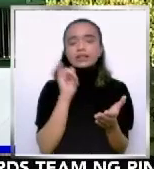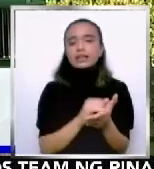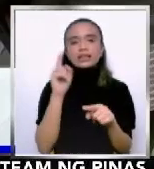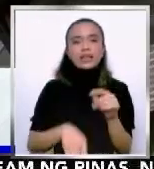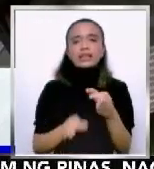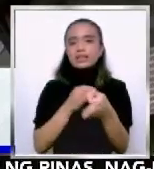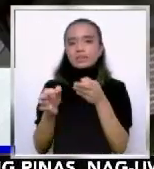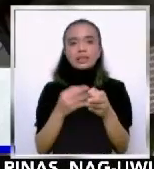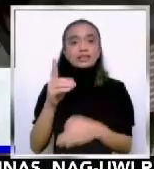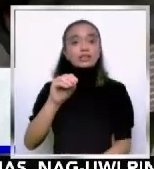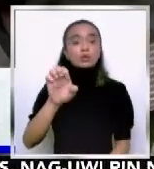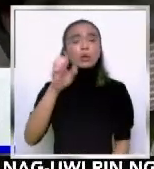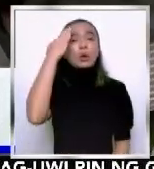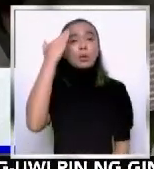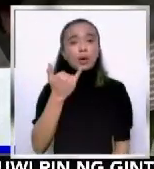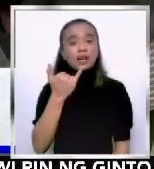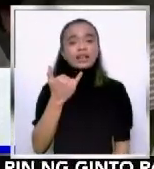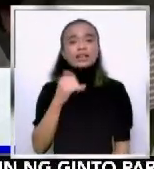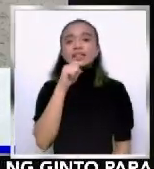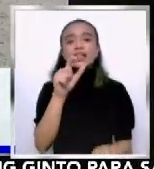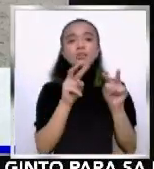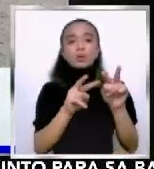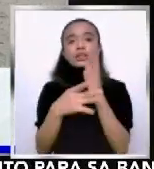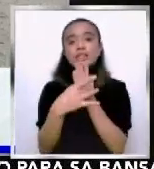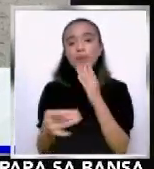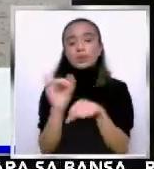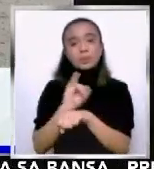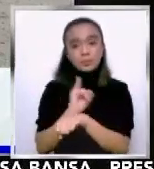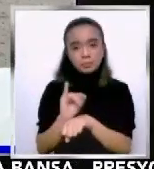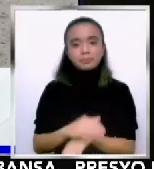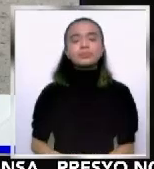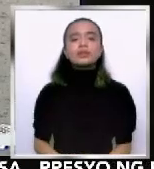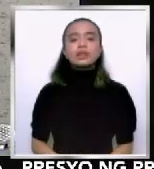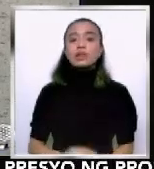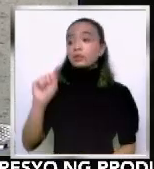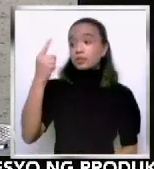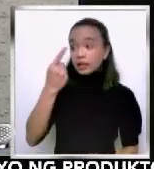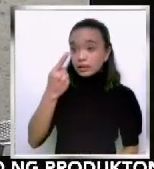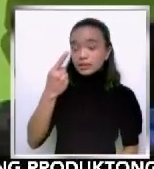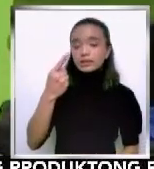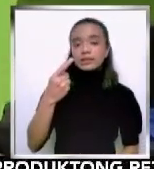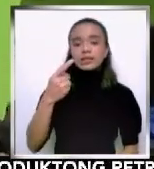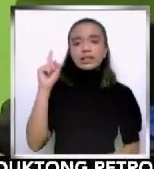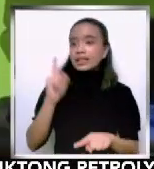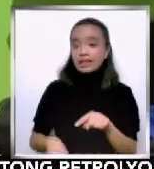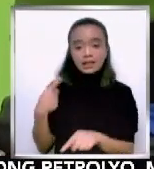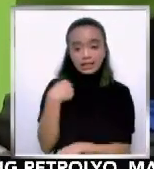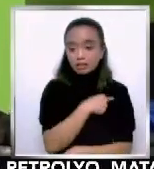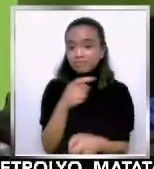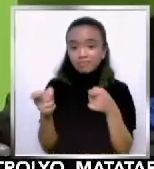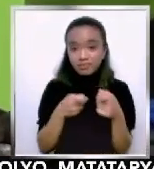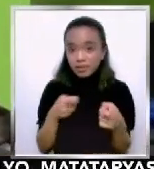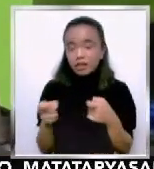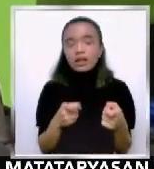of Energy dahil deregulated ang oil industry. Buo na po yan, hindi po natin na-unbundle yan.